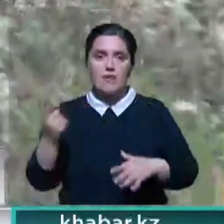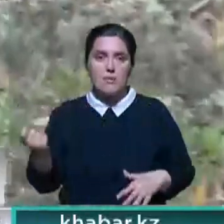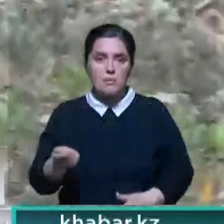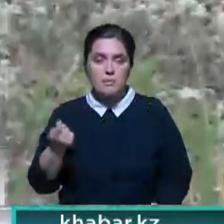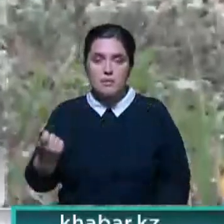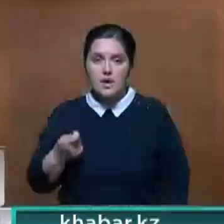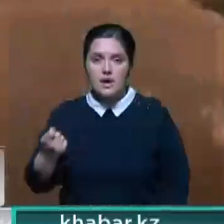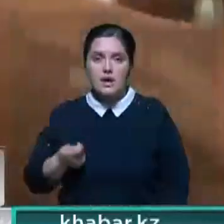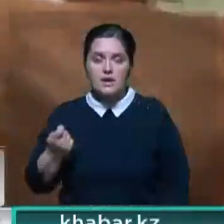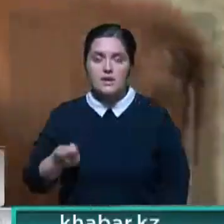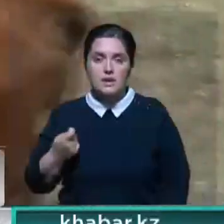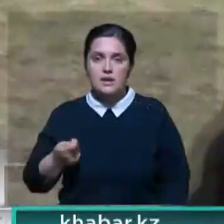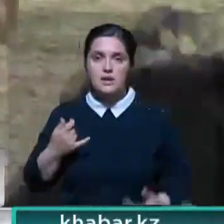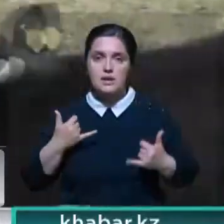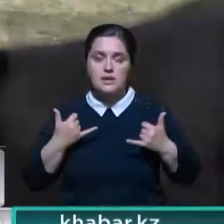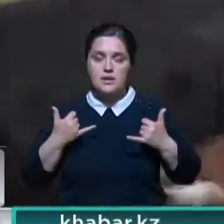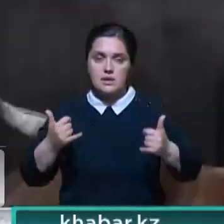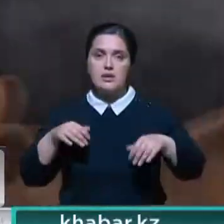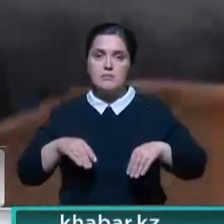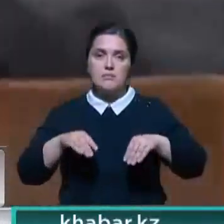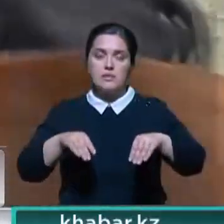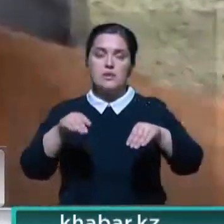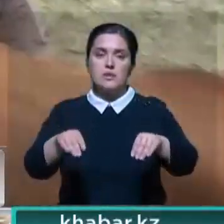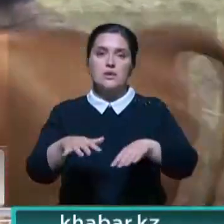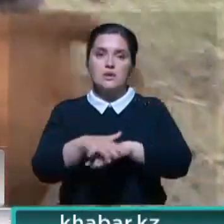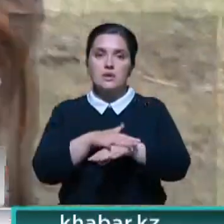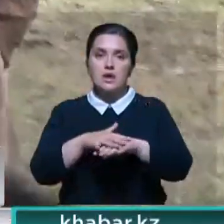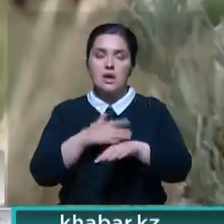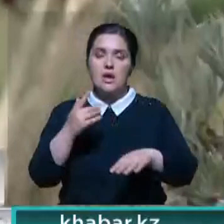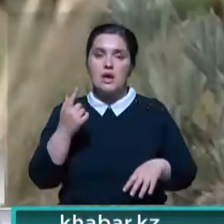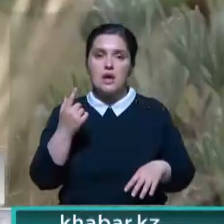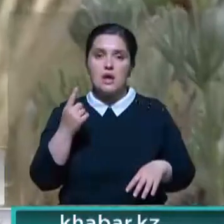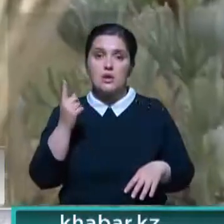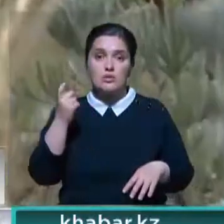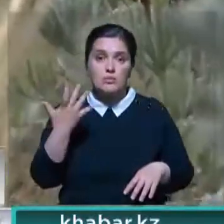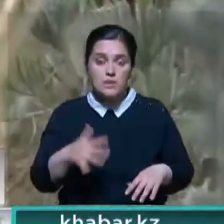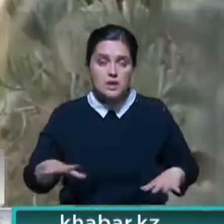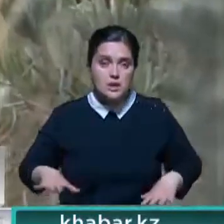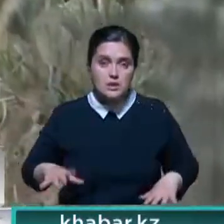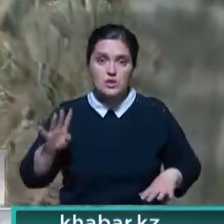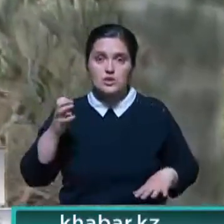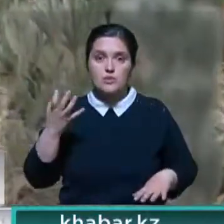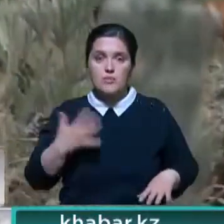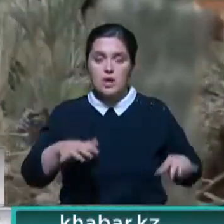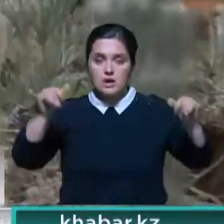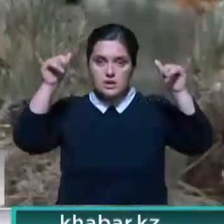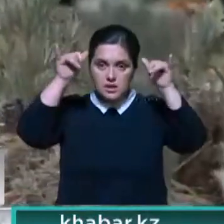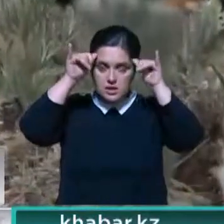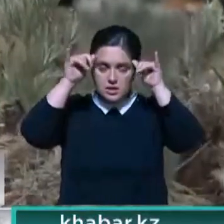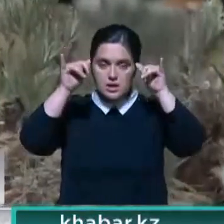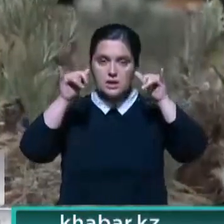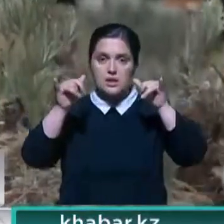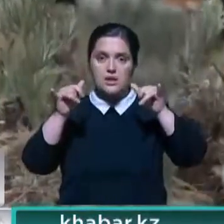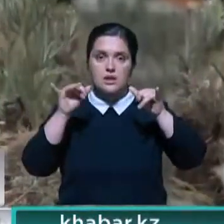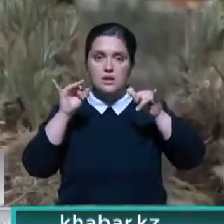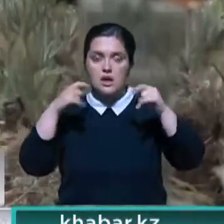на заливных лугах, говорят жители. При этом население Новокаменки держит 150 лошадей, около 450 голов КРС и столько